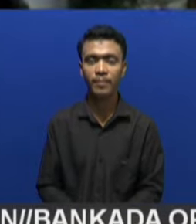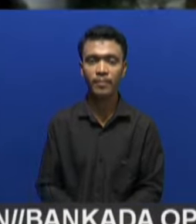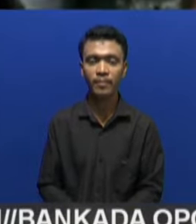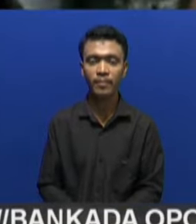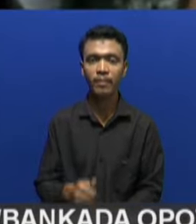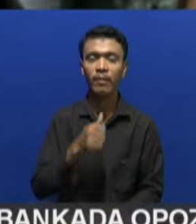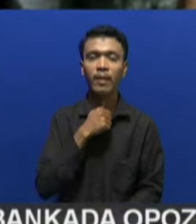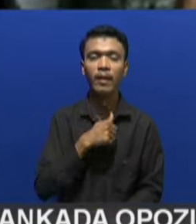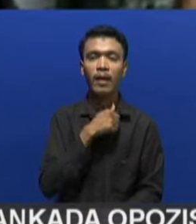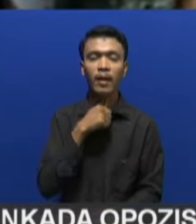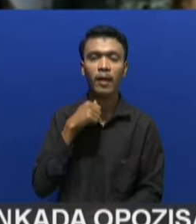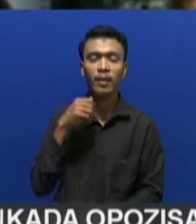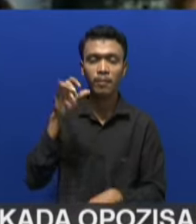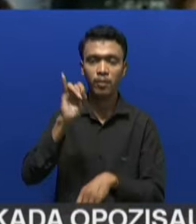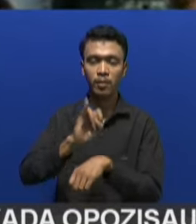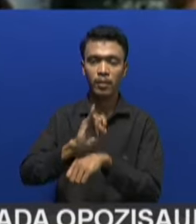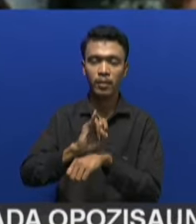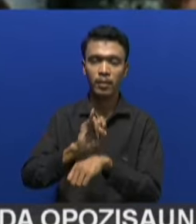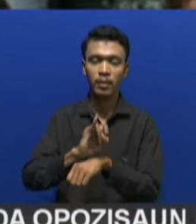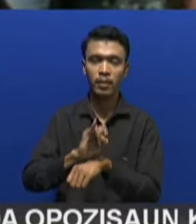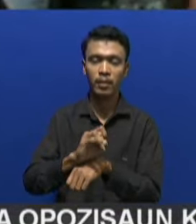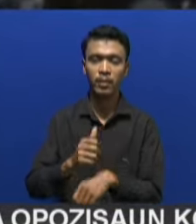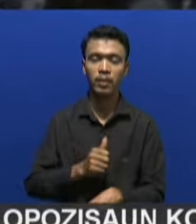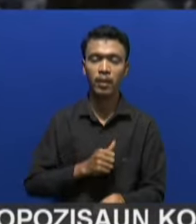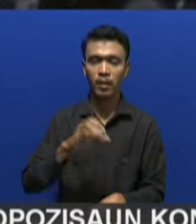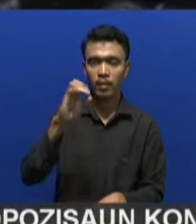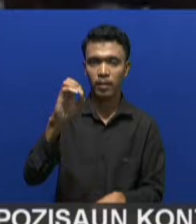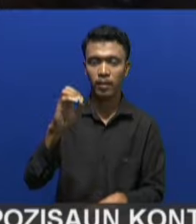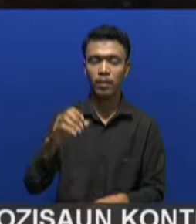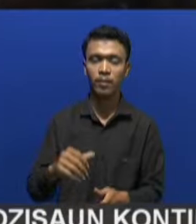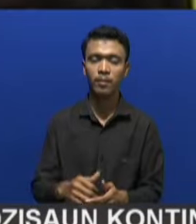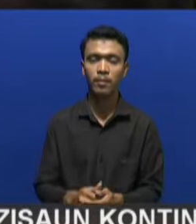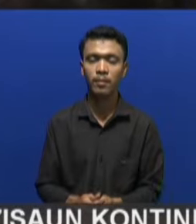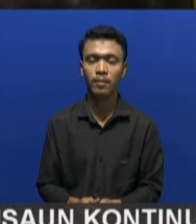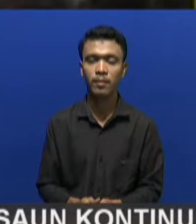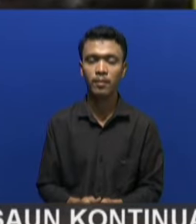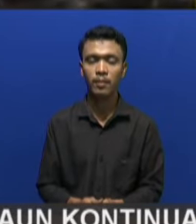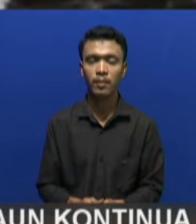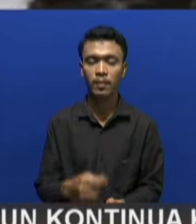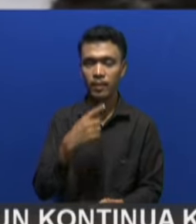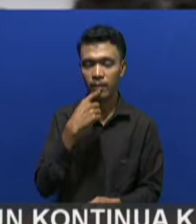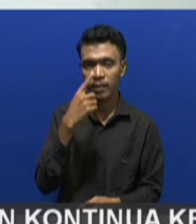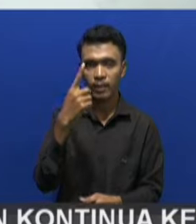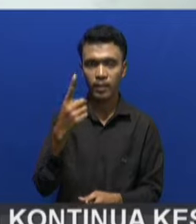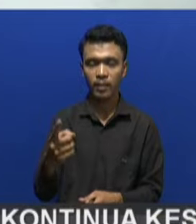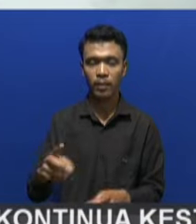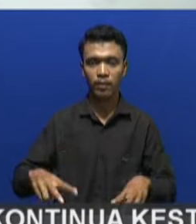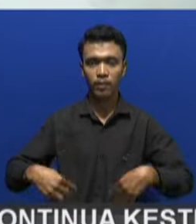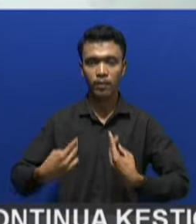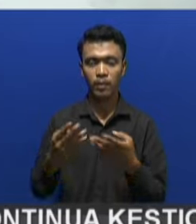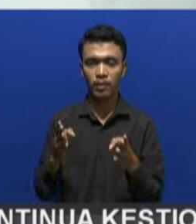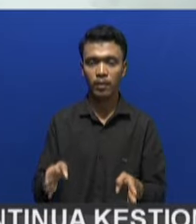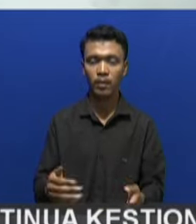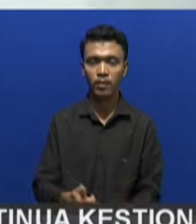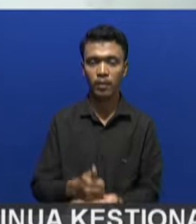Amo vigario parroquia Nossa Senhora de Fátima Ainaro, Padre Eugênio Redentor, argumenta, veteranos nia